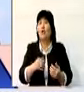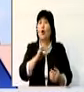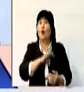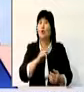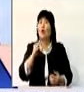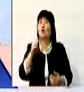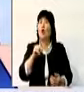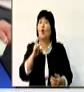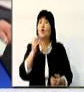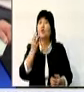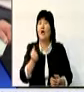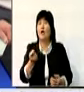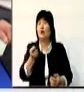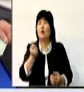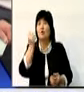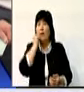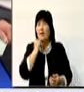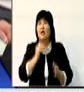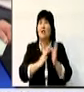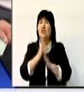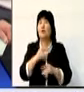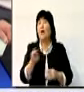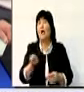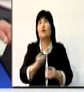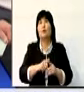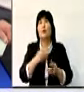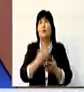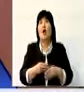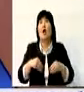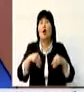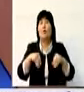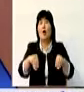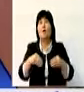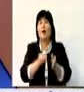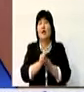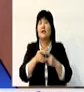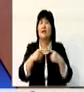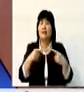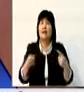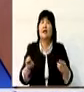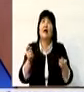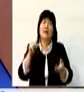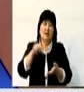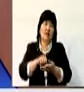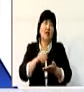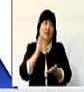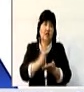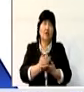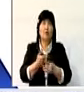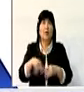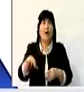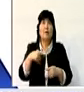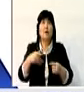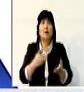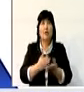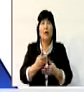қолданыстағы жоңышқа тұқымының тозығы жетіп, шығымдылығы азайған. Мұндай мәселе бау-бақша мен өзге де дәнді дақылдарда кездеседі. Сондықтан аймақта түрлі